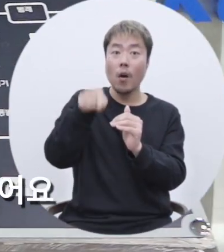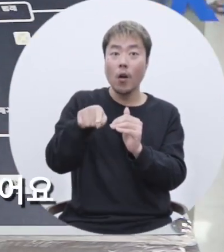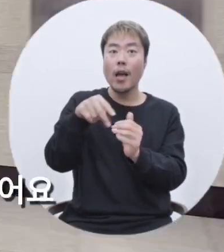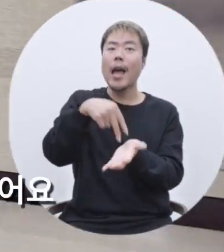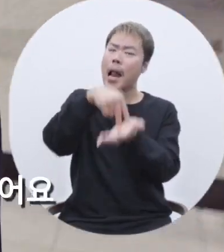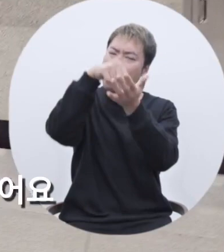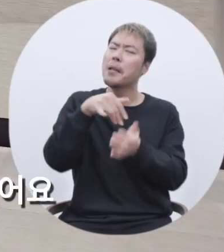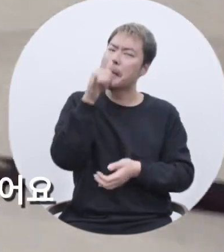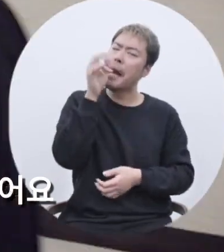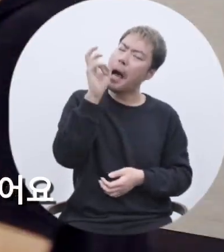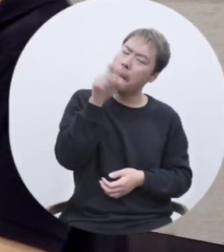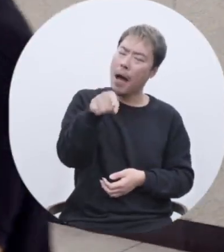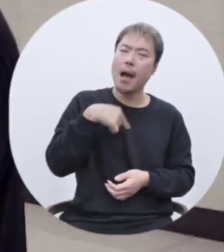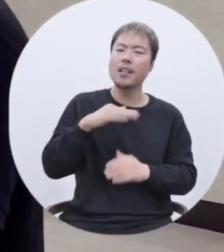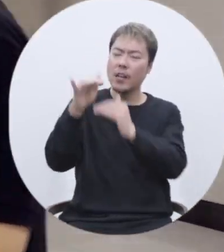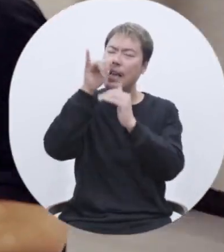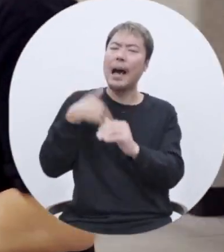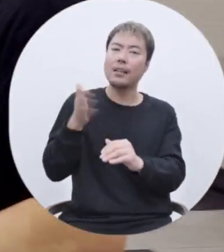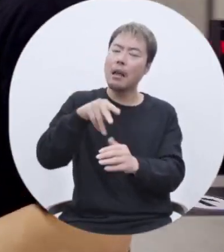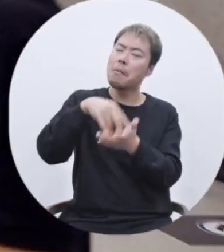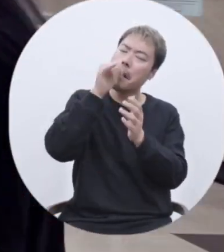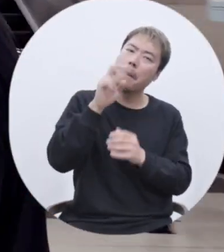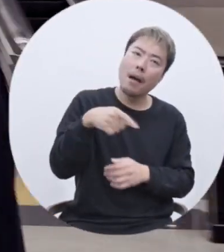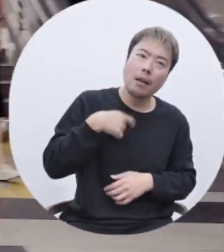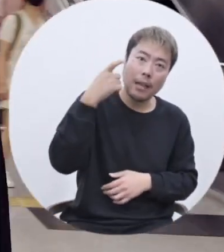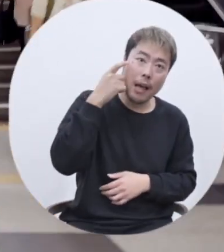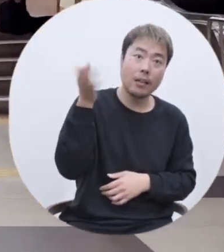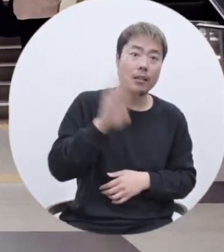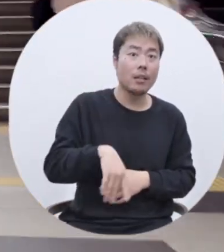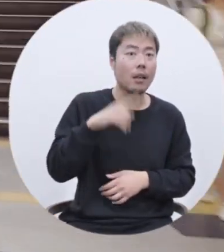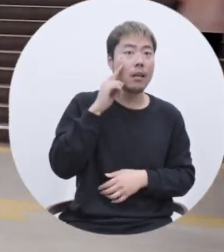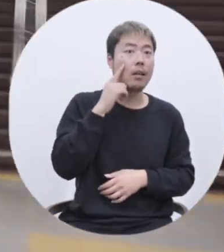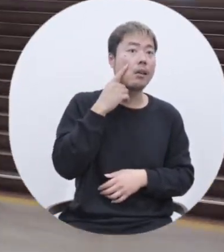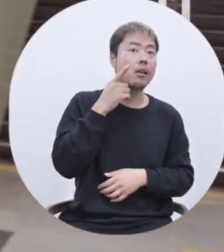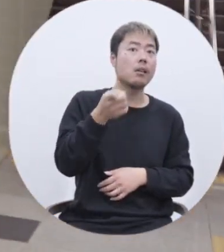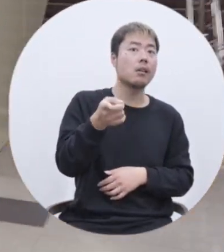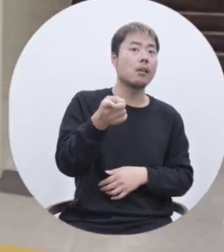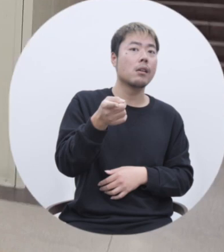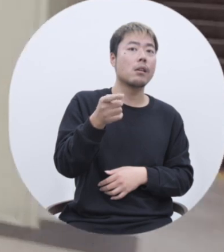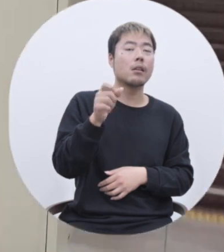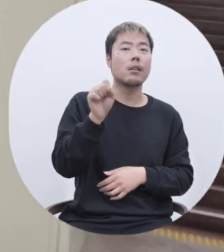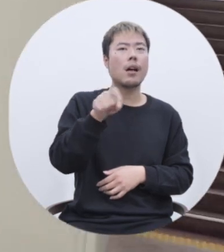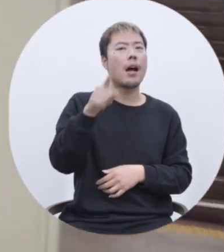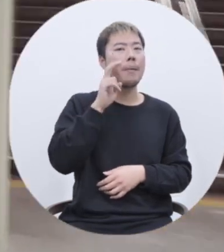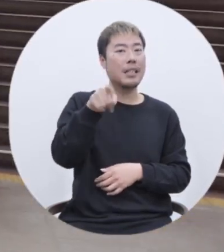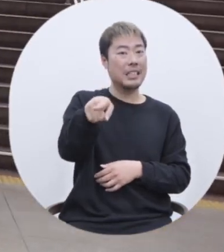엘리베이터가 뭔가 있다고 생각을 했었어요. 근데 그게 지금 아마 그